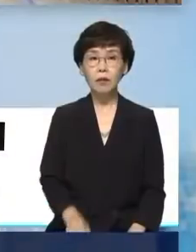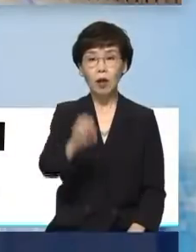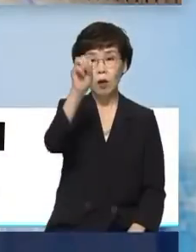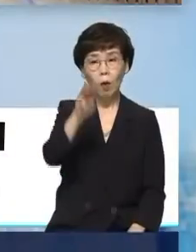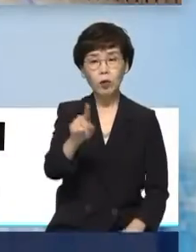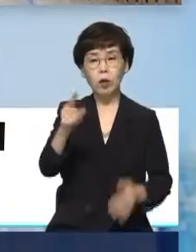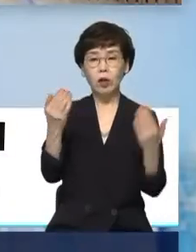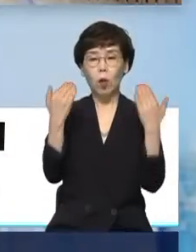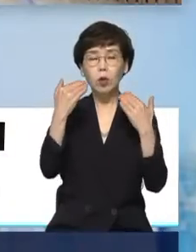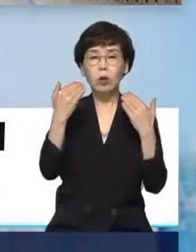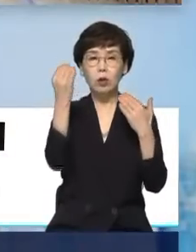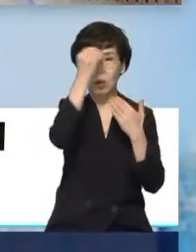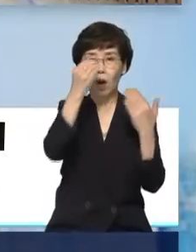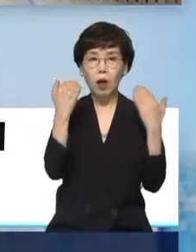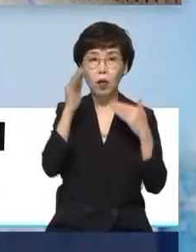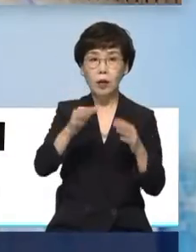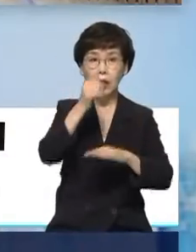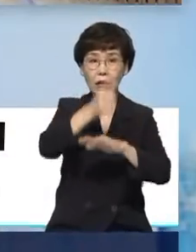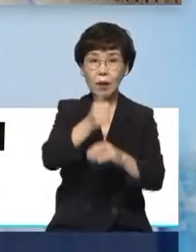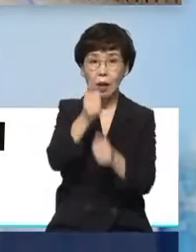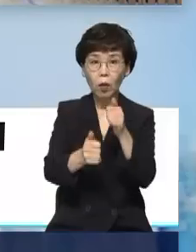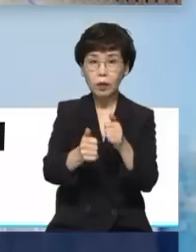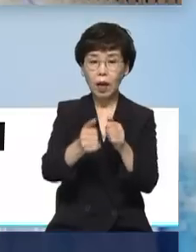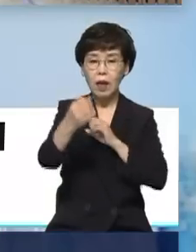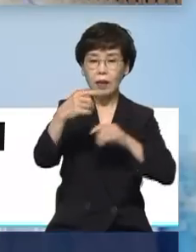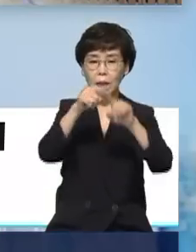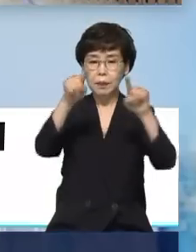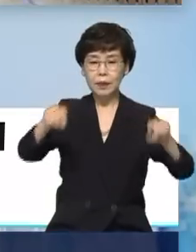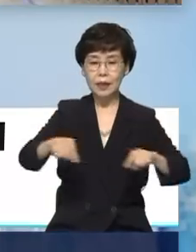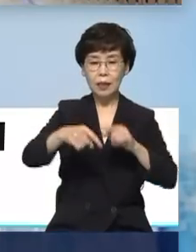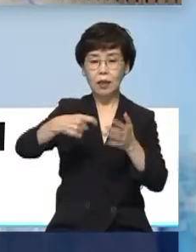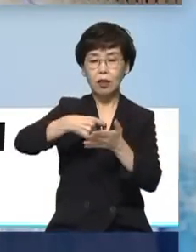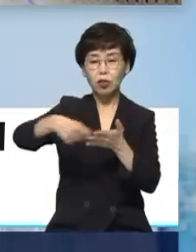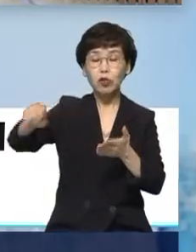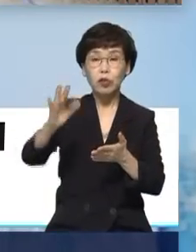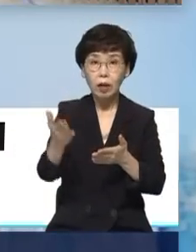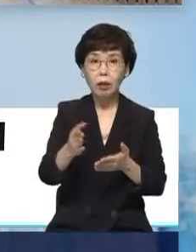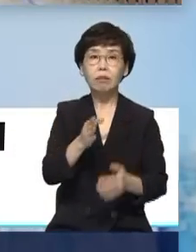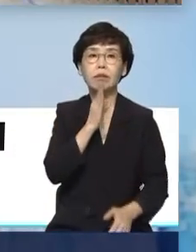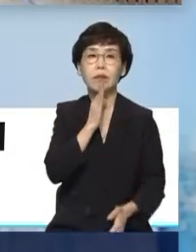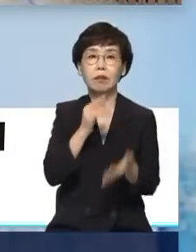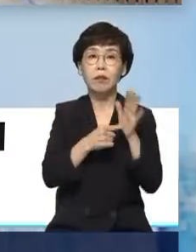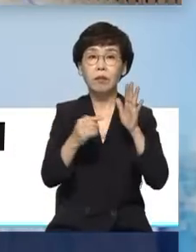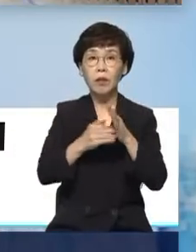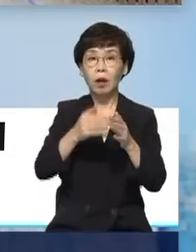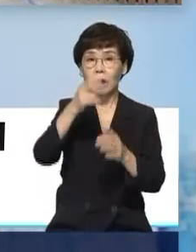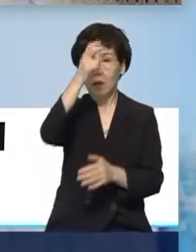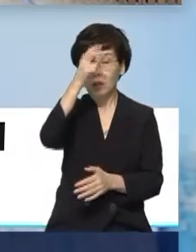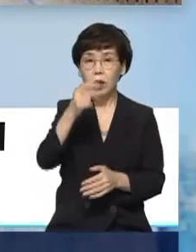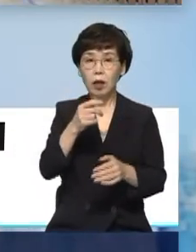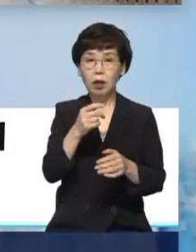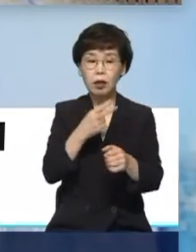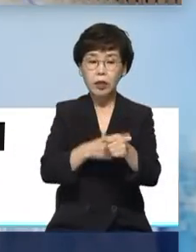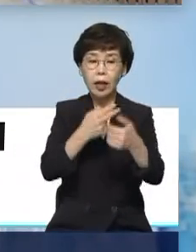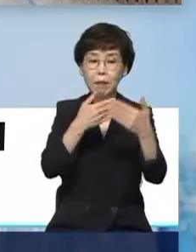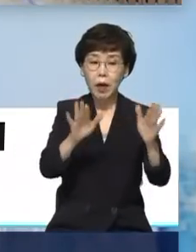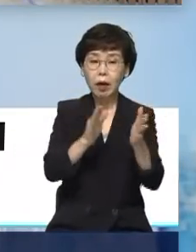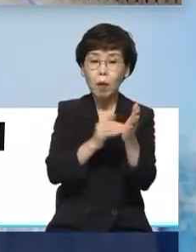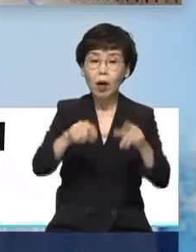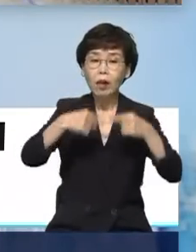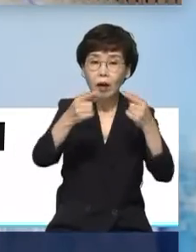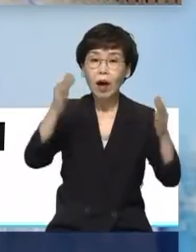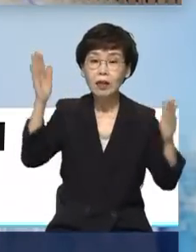광주의 한 고등학교에서 기말고사 답안지 가 유출됐다는 의혹이 사실로 드러났습니다 경찰은 교무실에 침입한 학생 2명에게